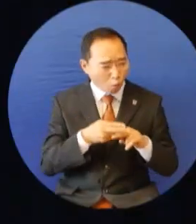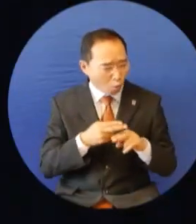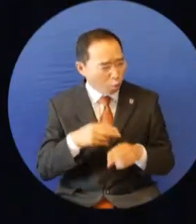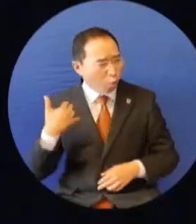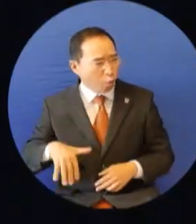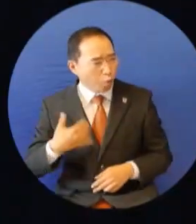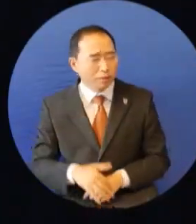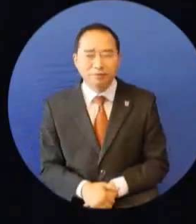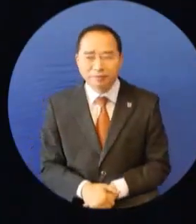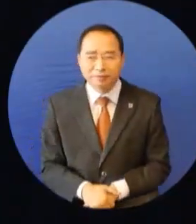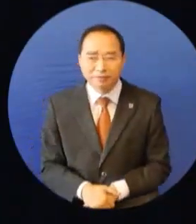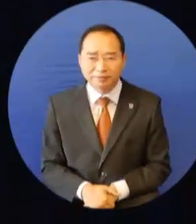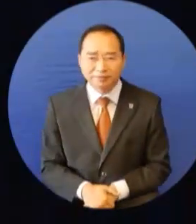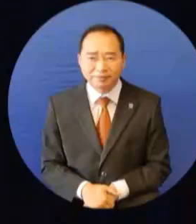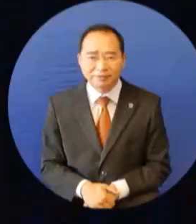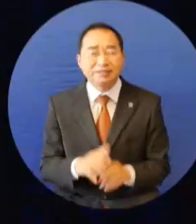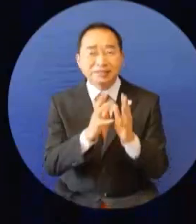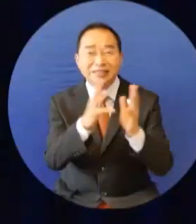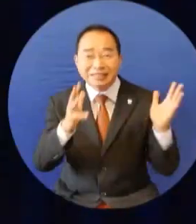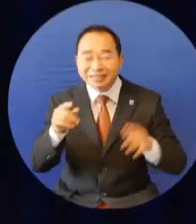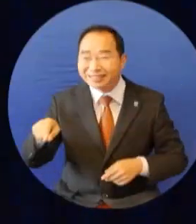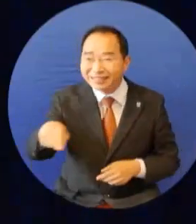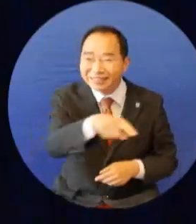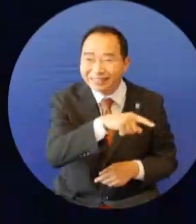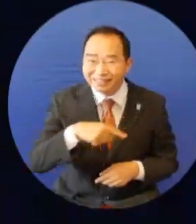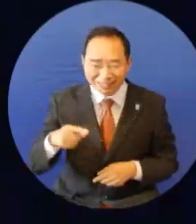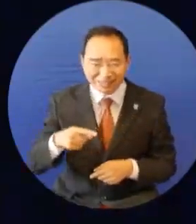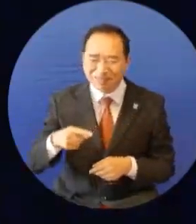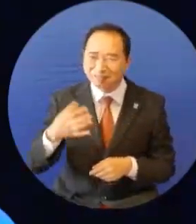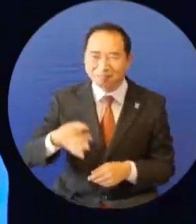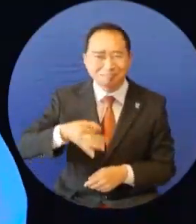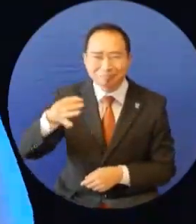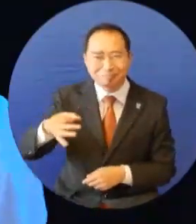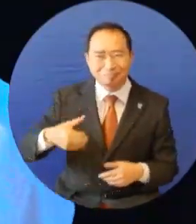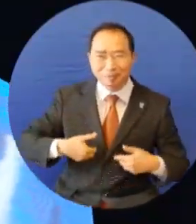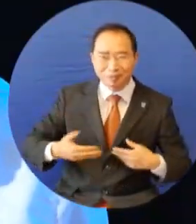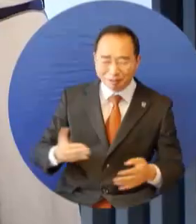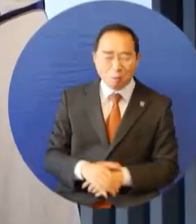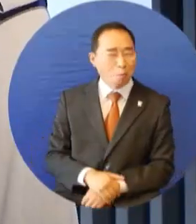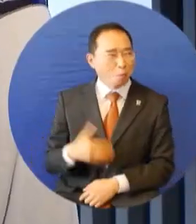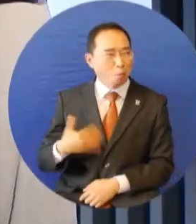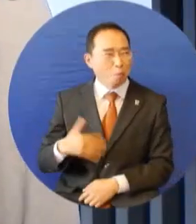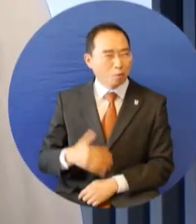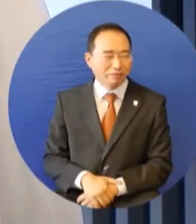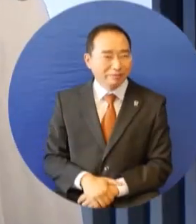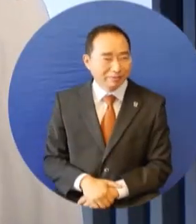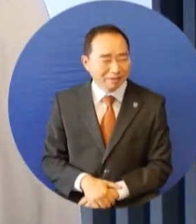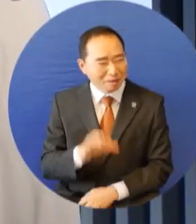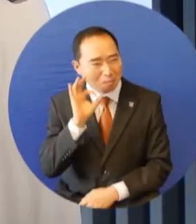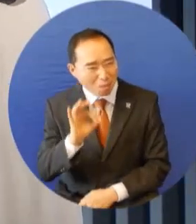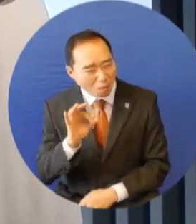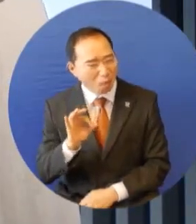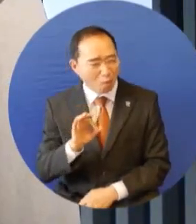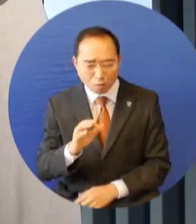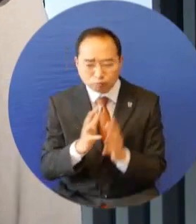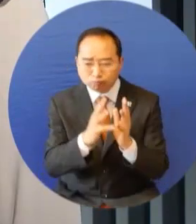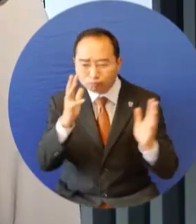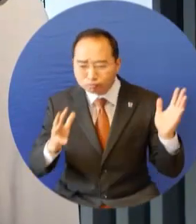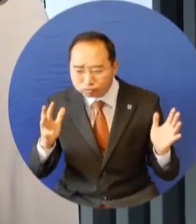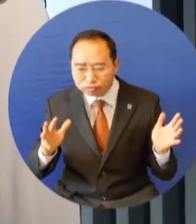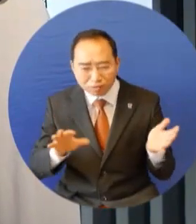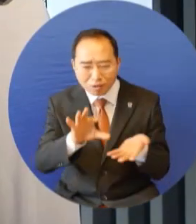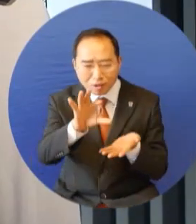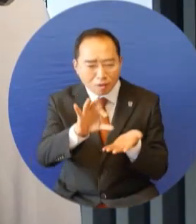그 들의 풀은 돈이 안 들잖아요. 아! 약간의 노래. 근데 이렇게 보면서 어떤 풀을